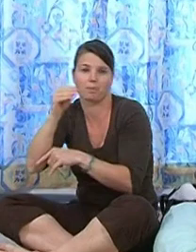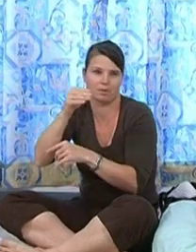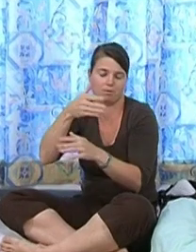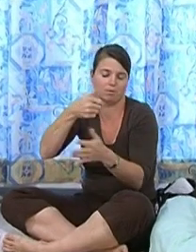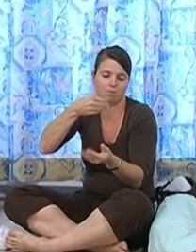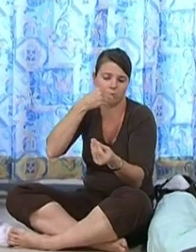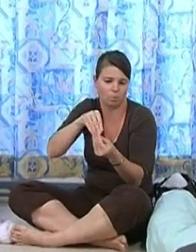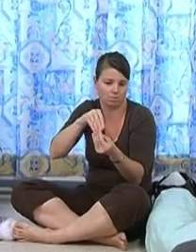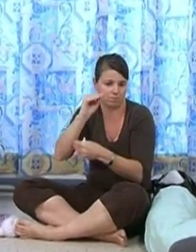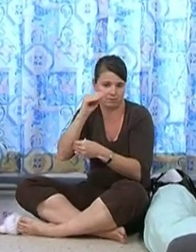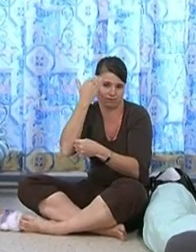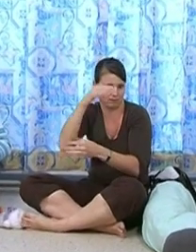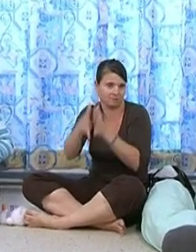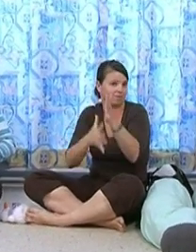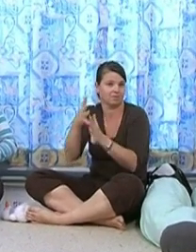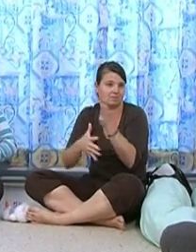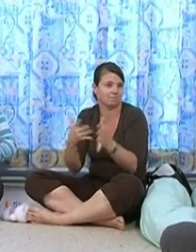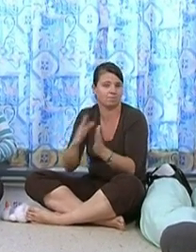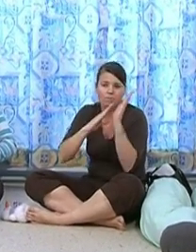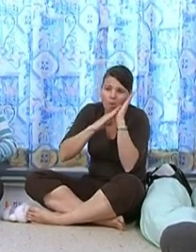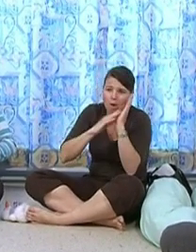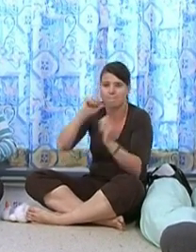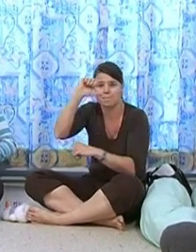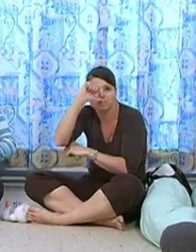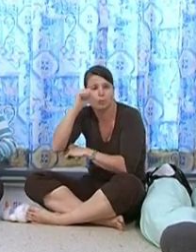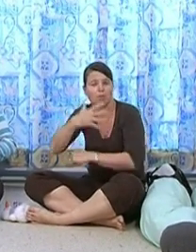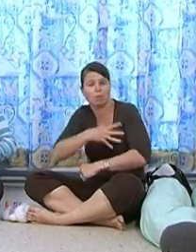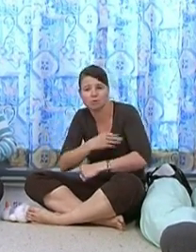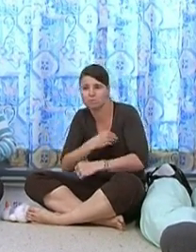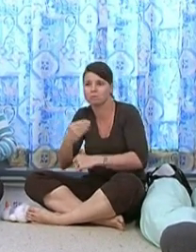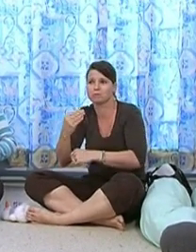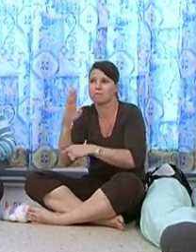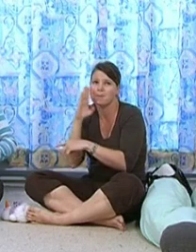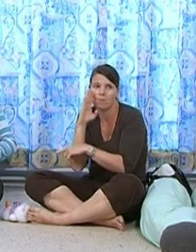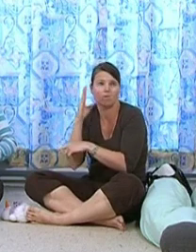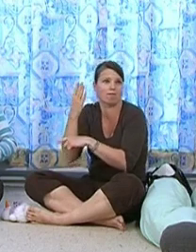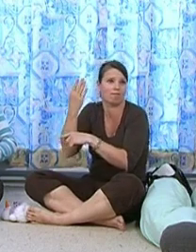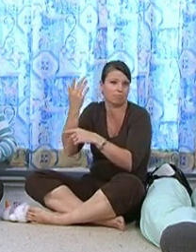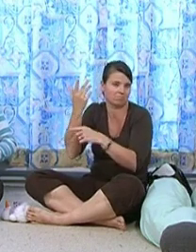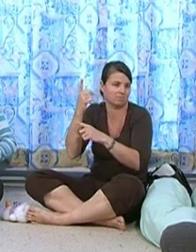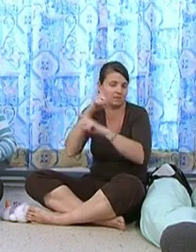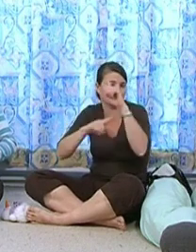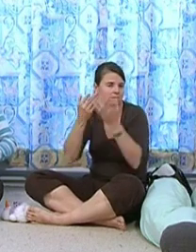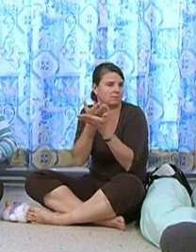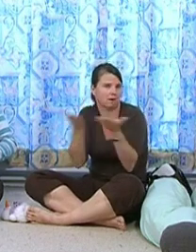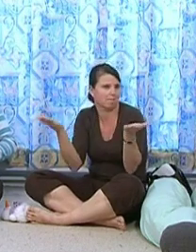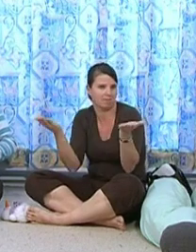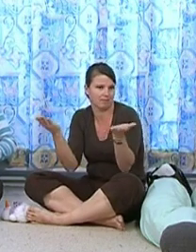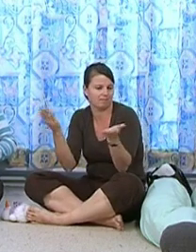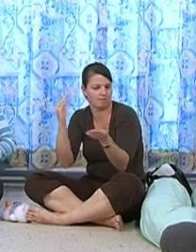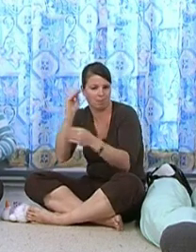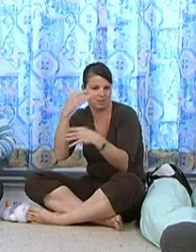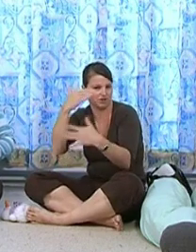les signes que l'oral. Les bébés, les signes boire, dormir, téter, maman,